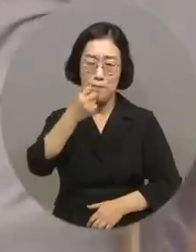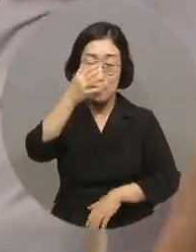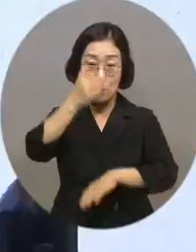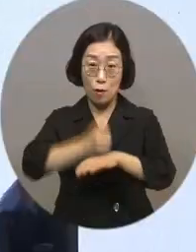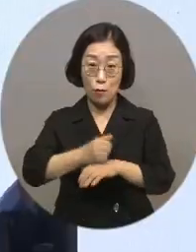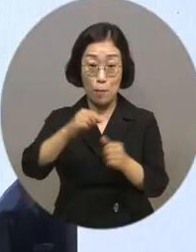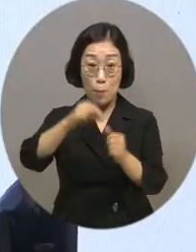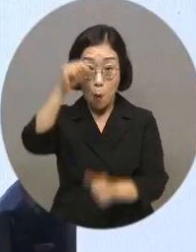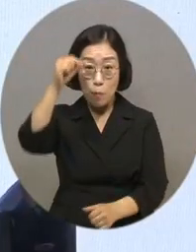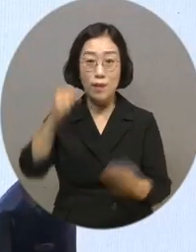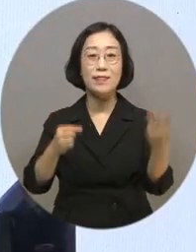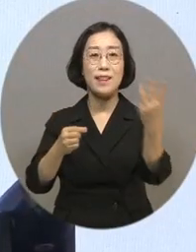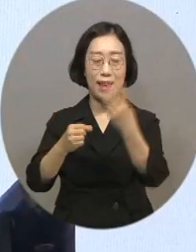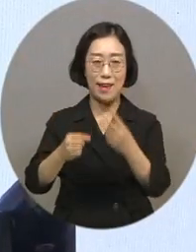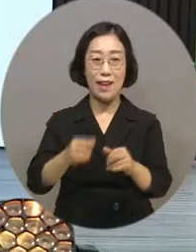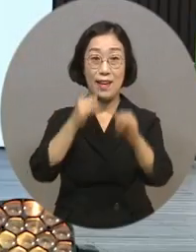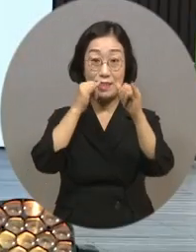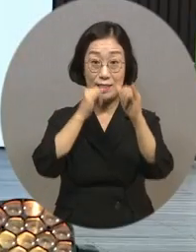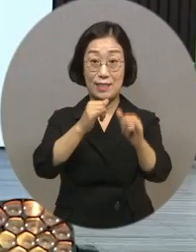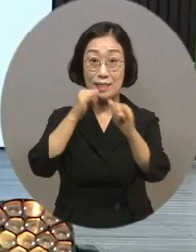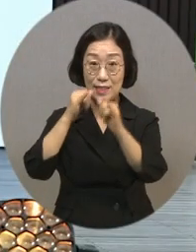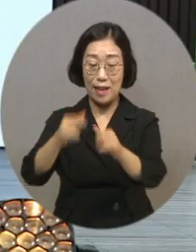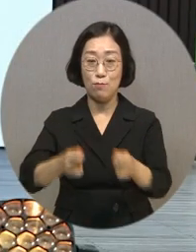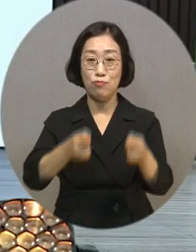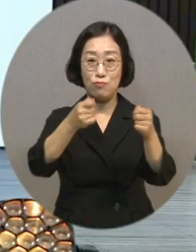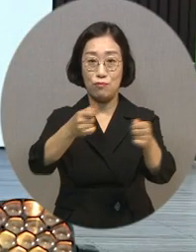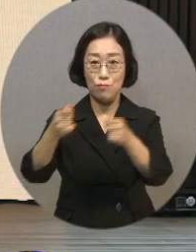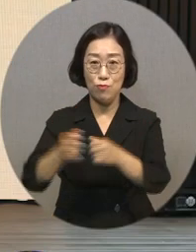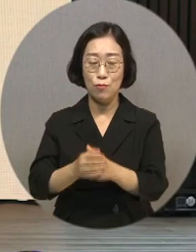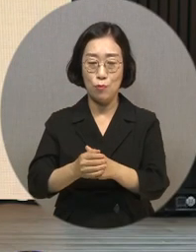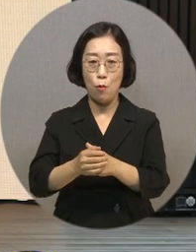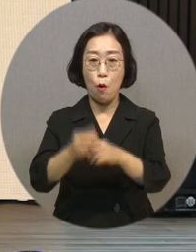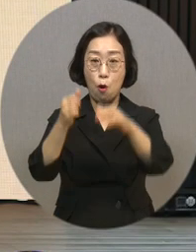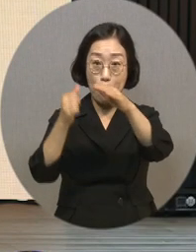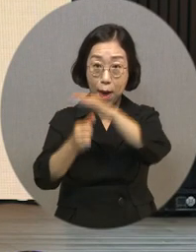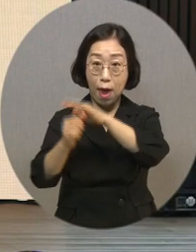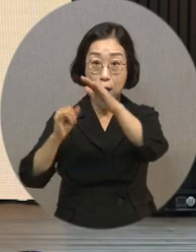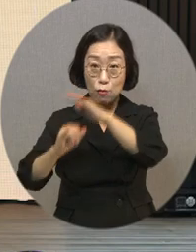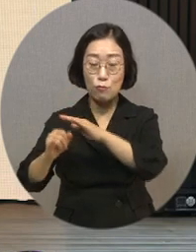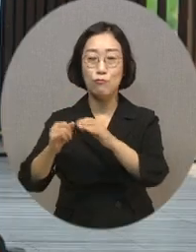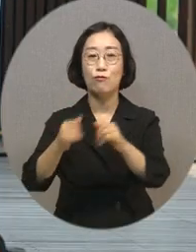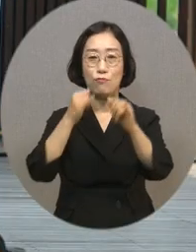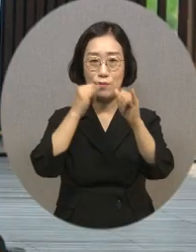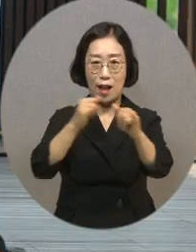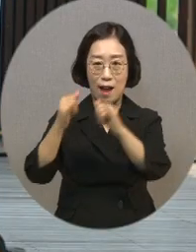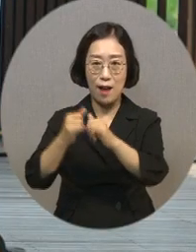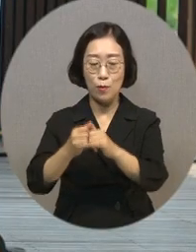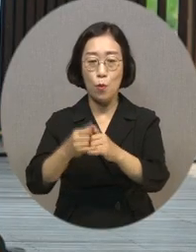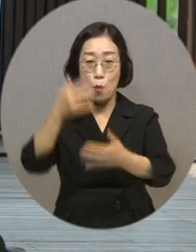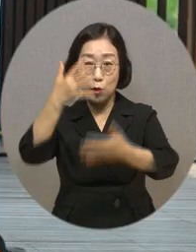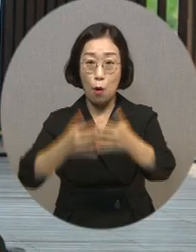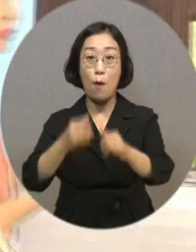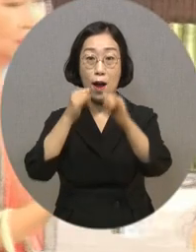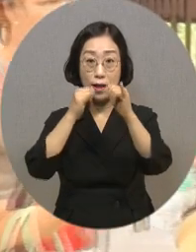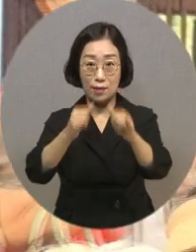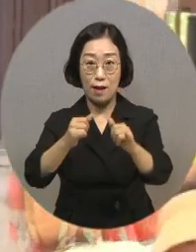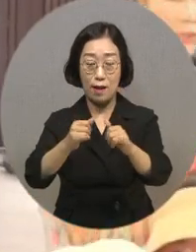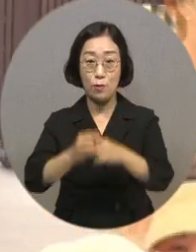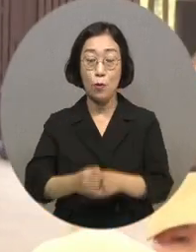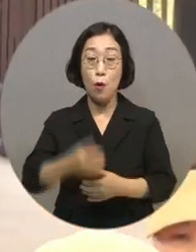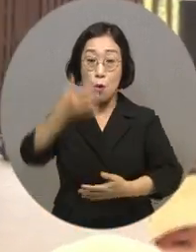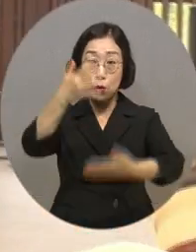작품 3편에 대한 시상식과 남녀 주연 배우상, 감독상, 작품상 시상식, 당선작